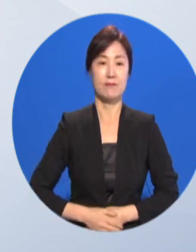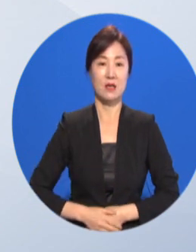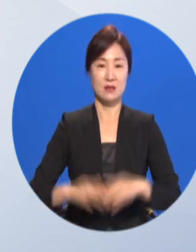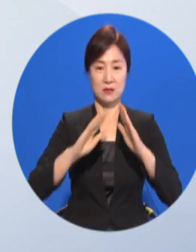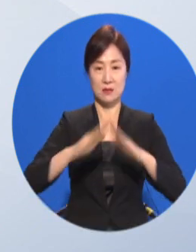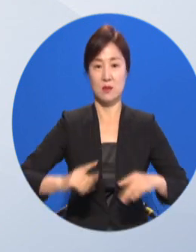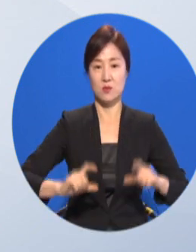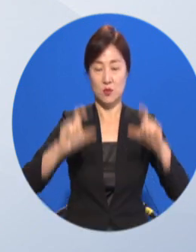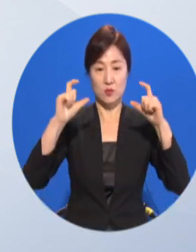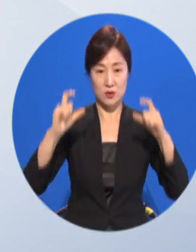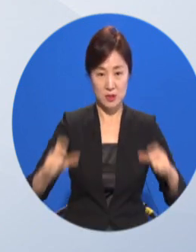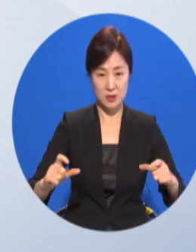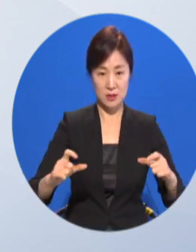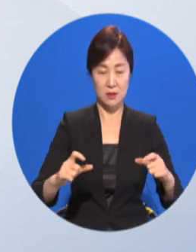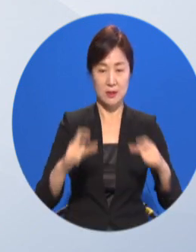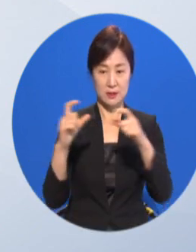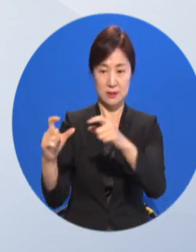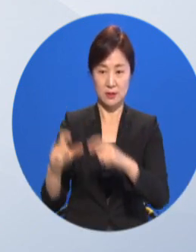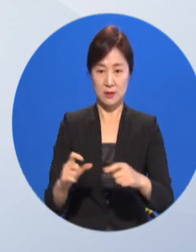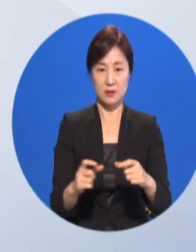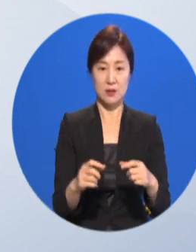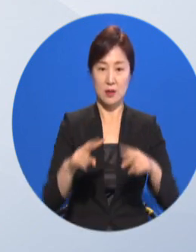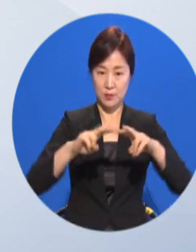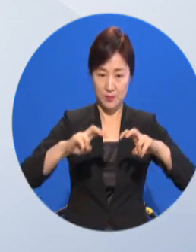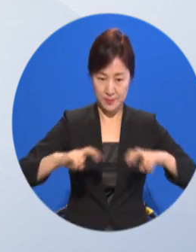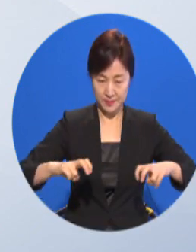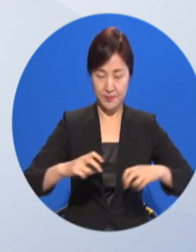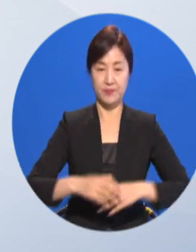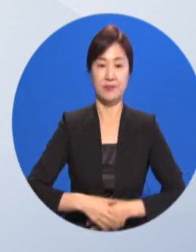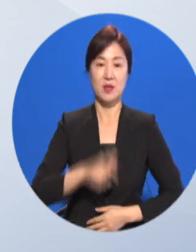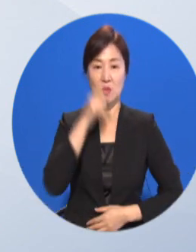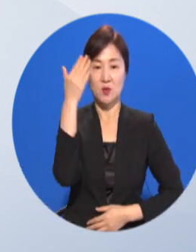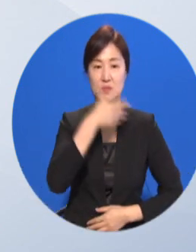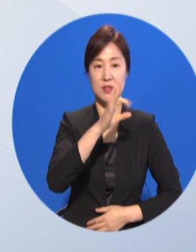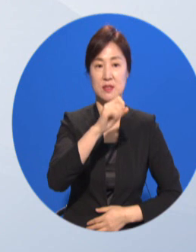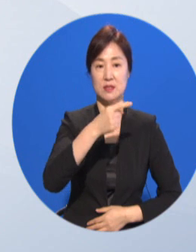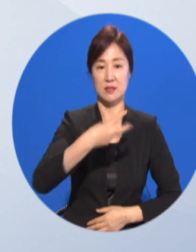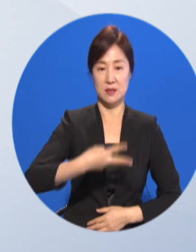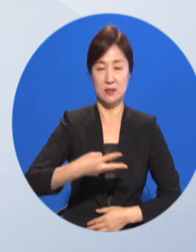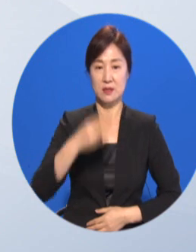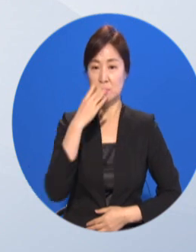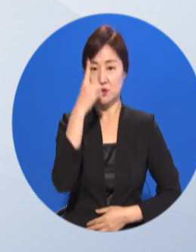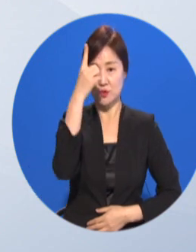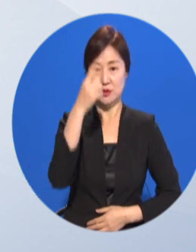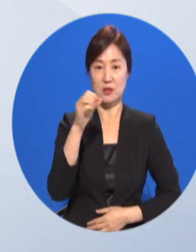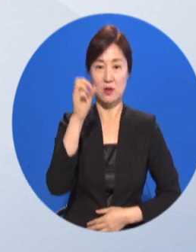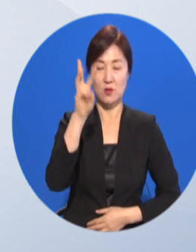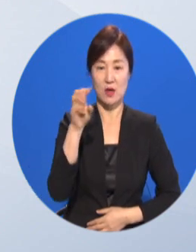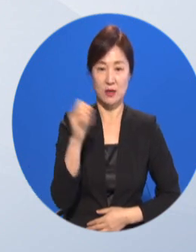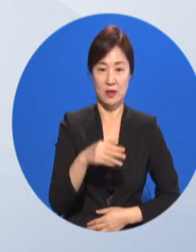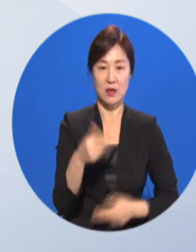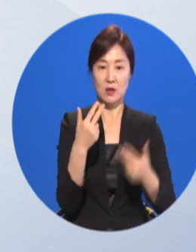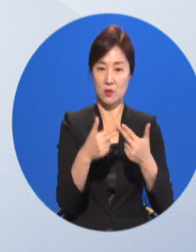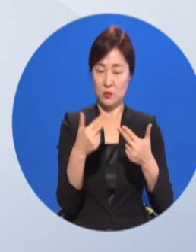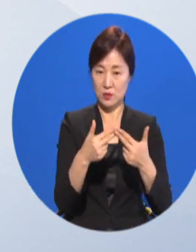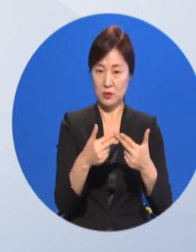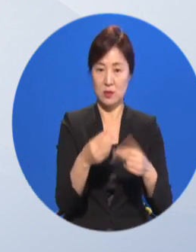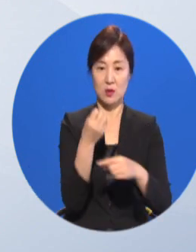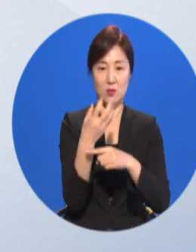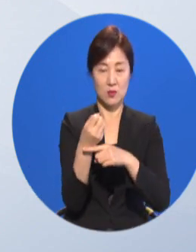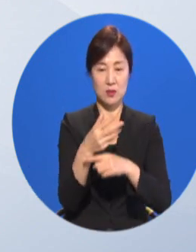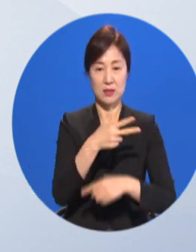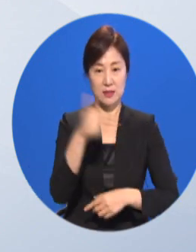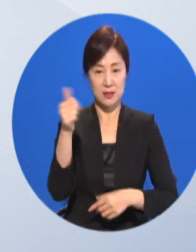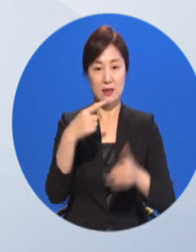전남 동부권 내 선고 별로 분석해 봤습니다 여수시 을 순천 10 광양 곡성 굴에 공보 성장은